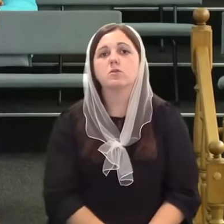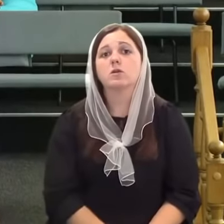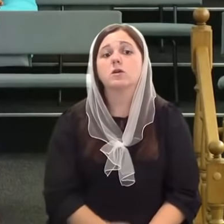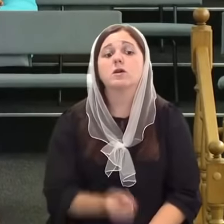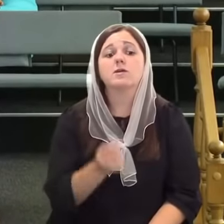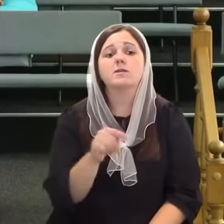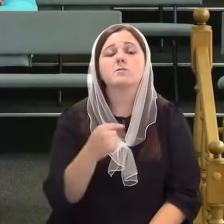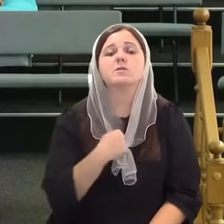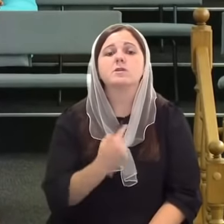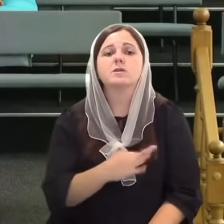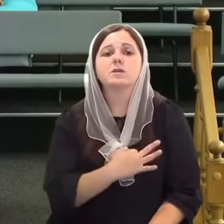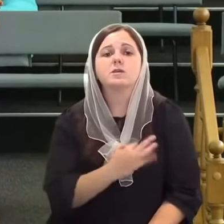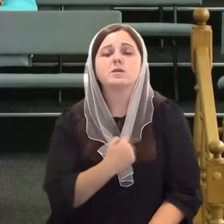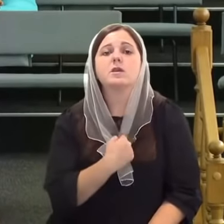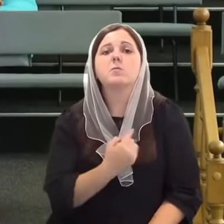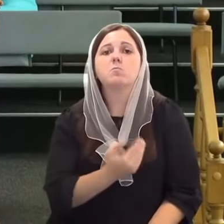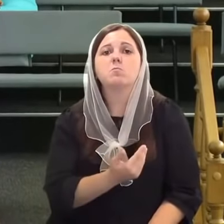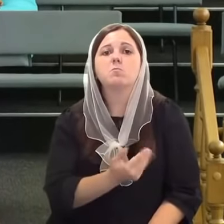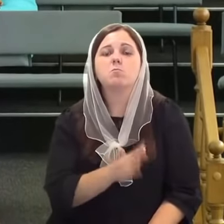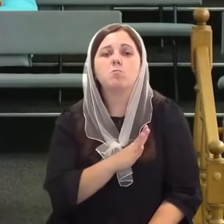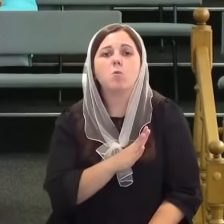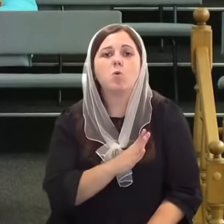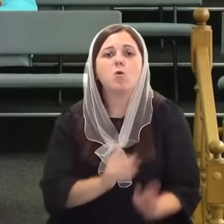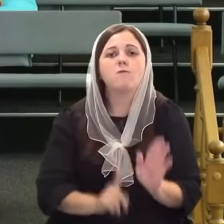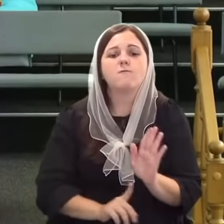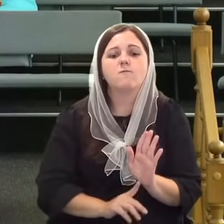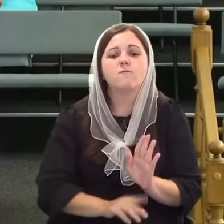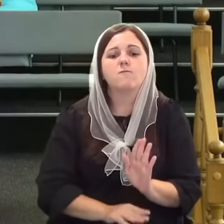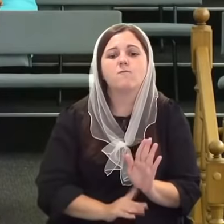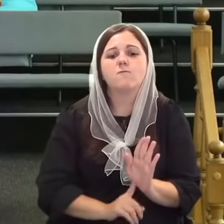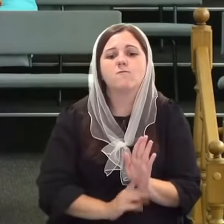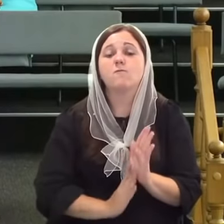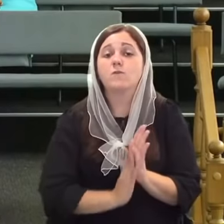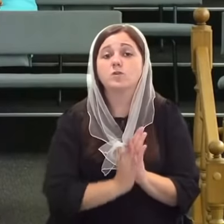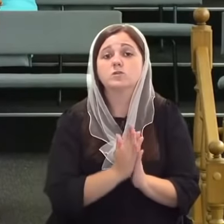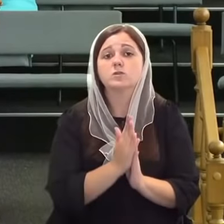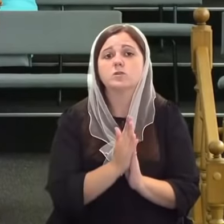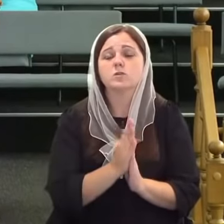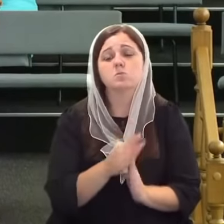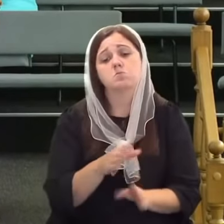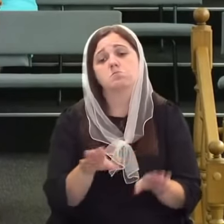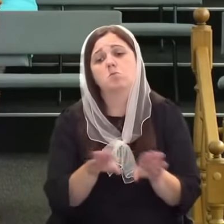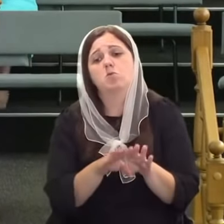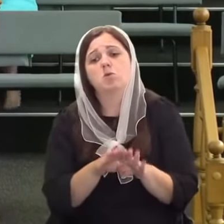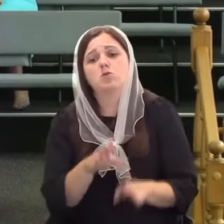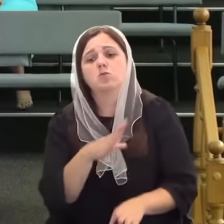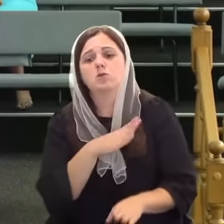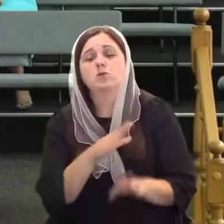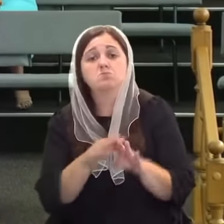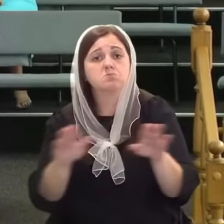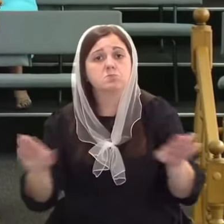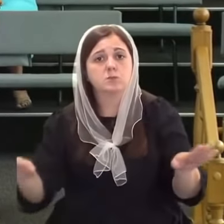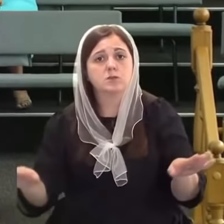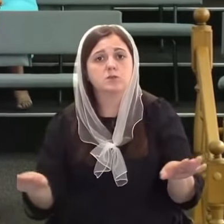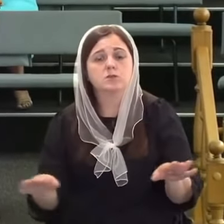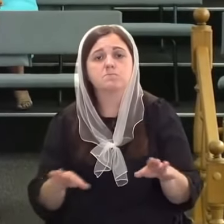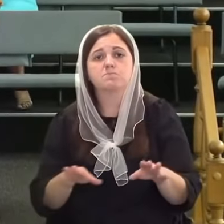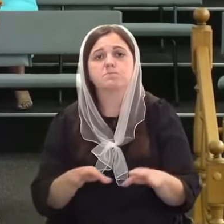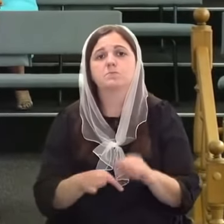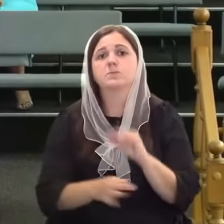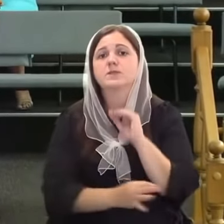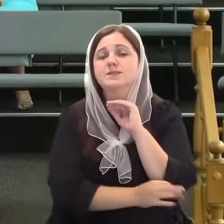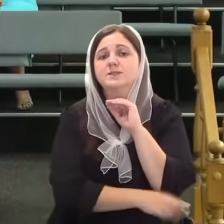Там, где я рос, и там, где были не только я, и другие ребята, дети, сироты, было